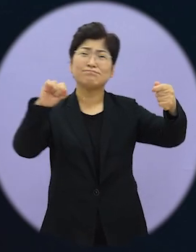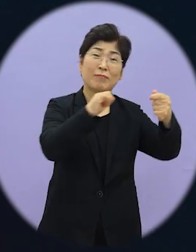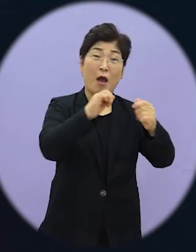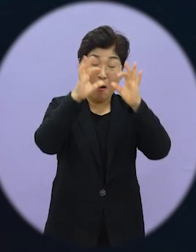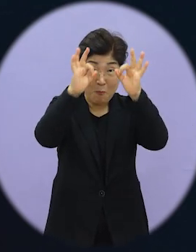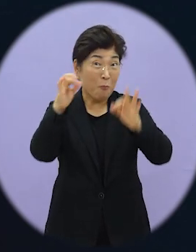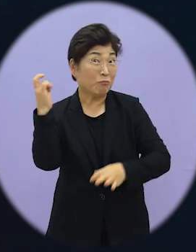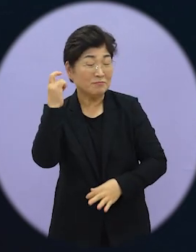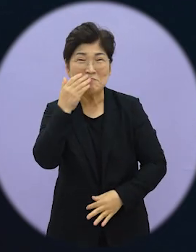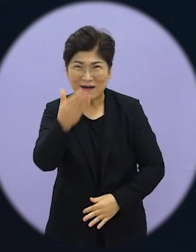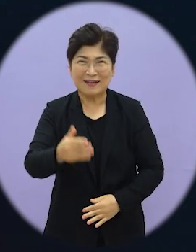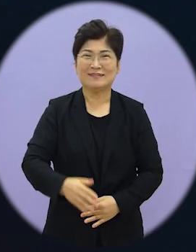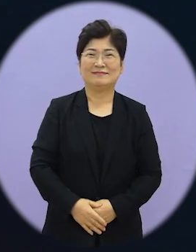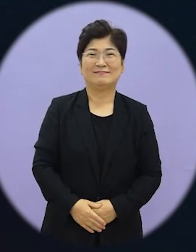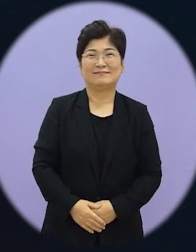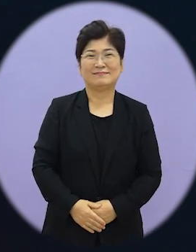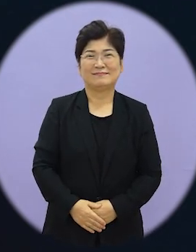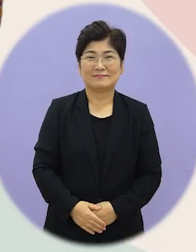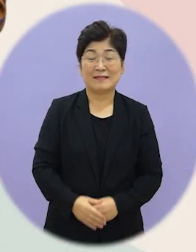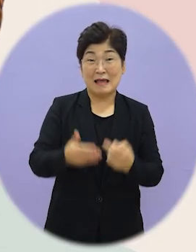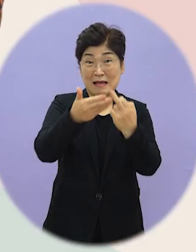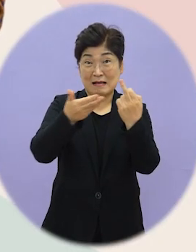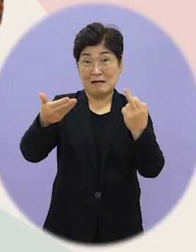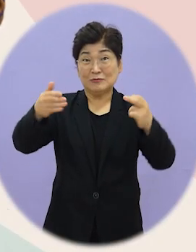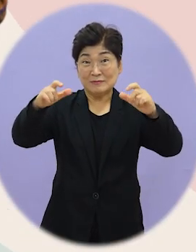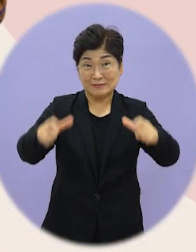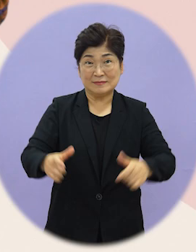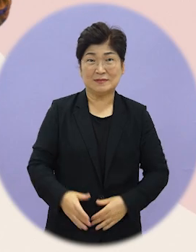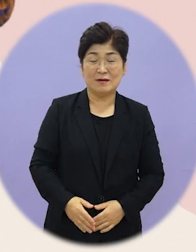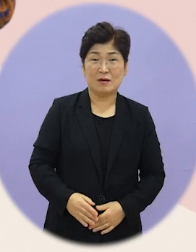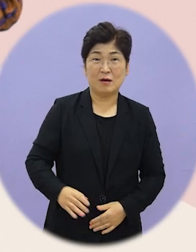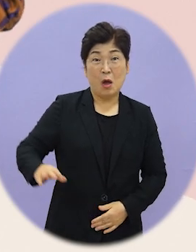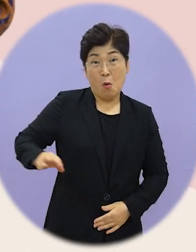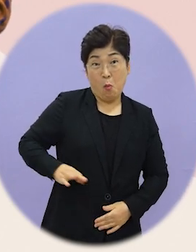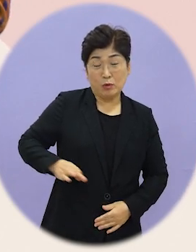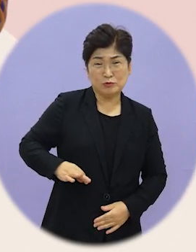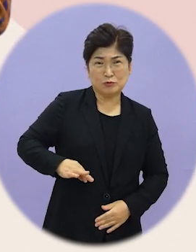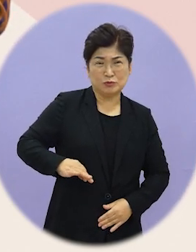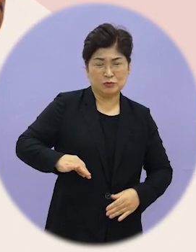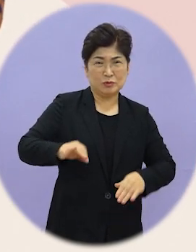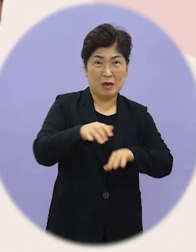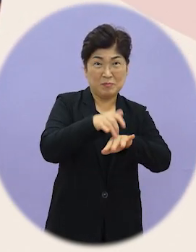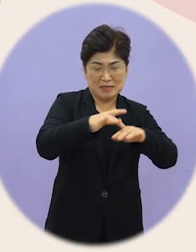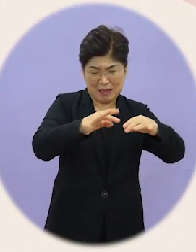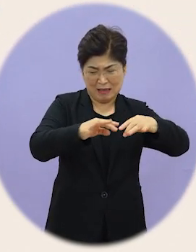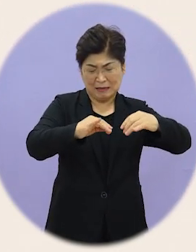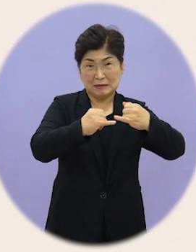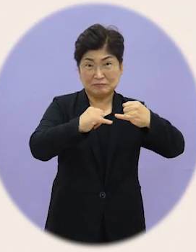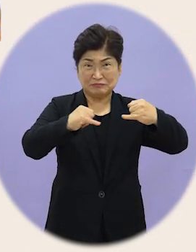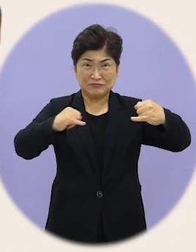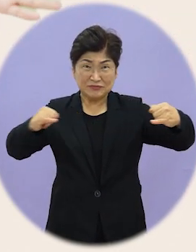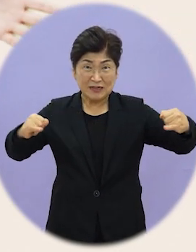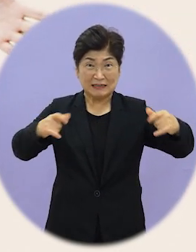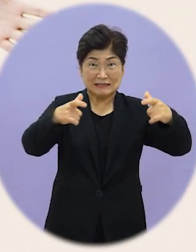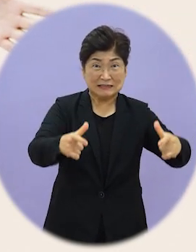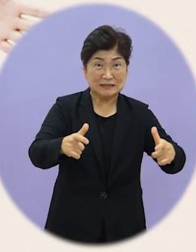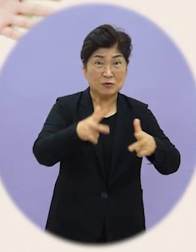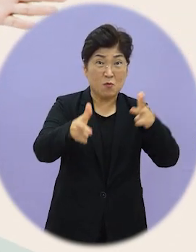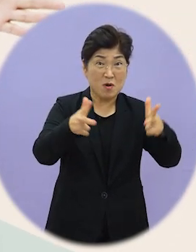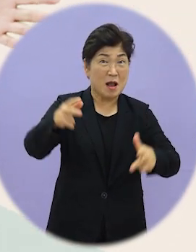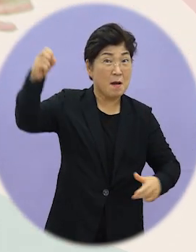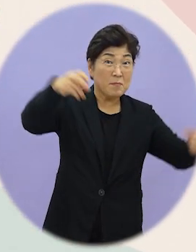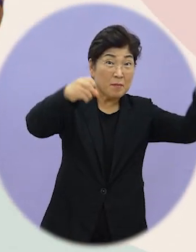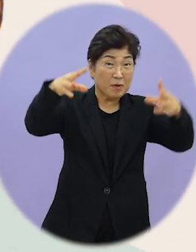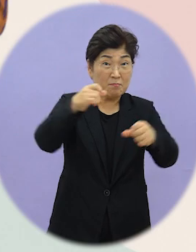제키브의 연주를 만나보실 수 있습니다. 강원권입니다. 원주 양잠 테마단지에서는 넓은 농장에서